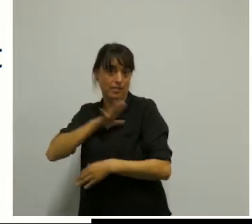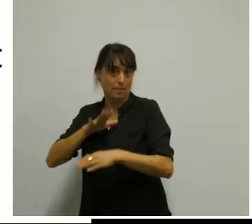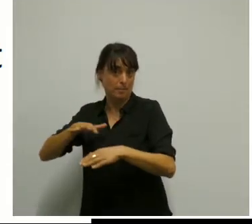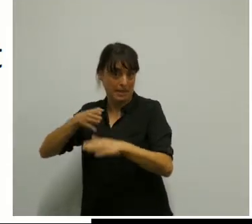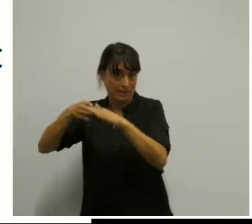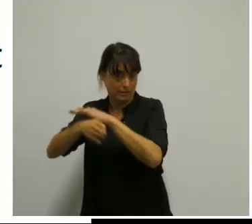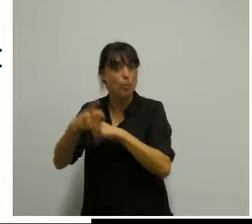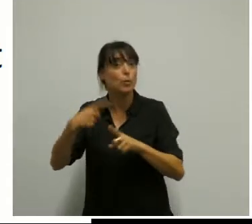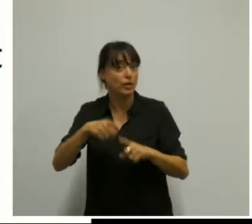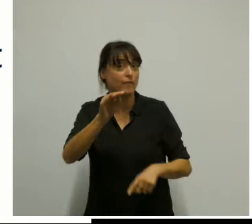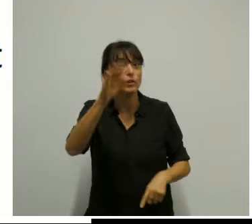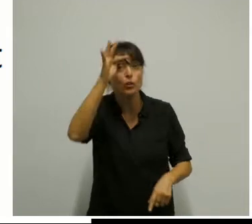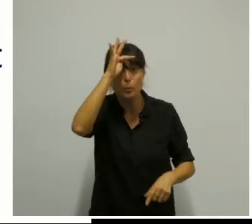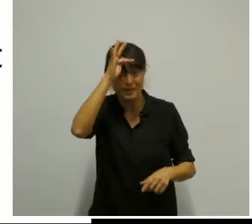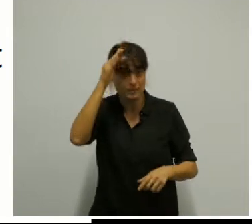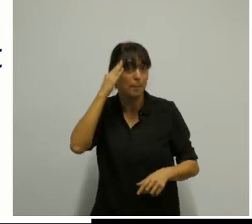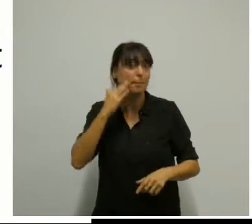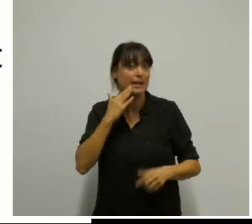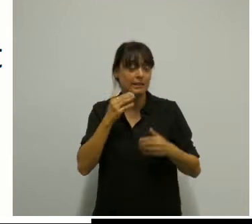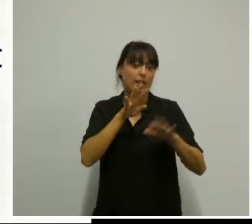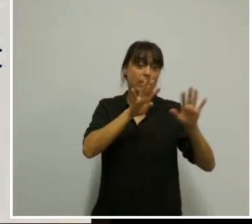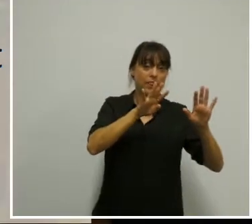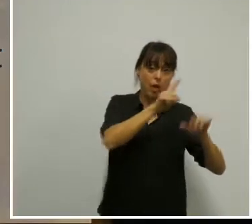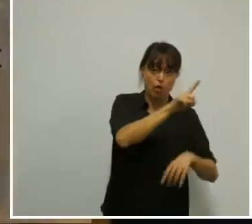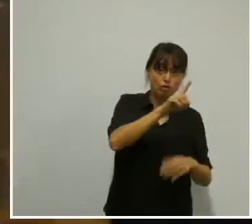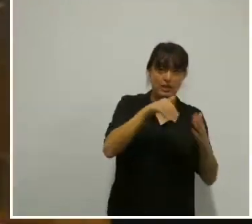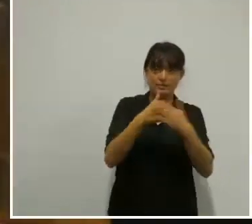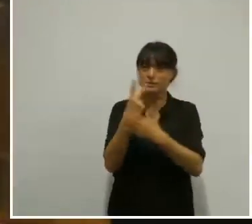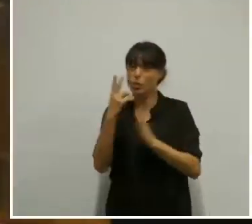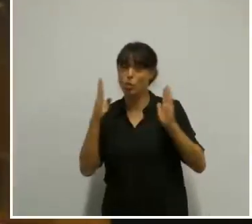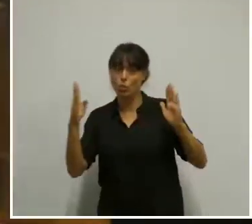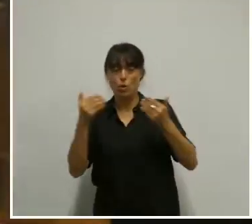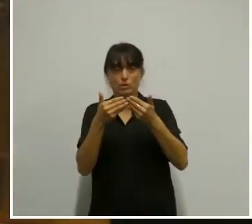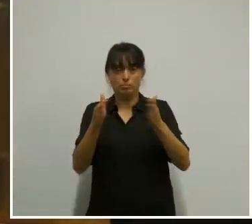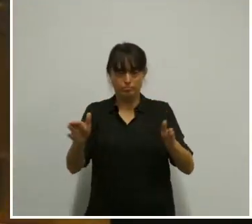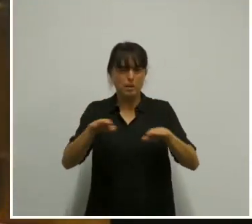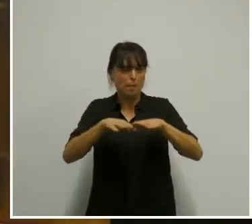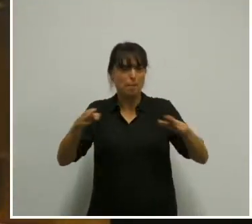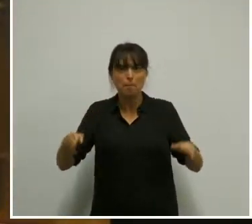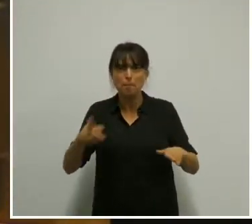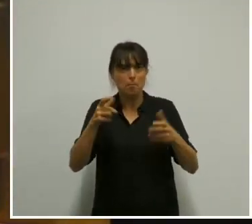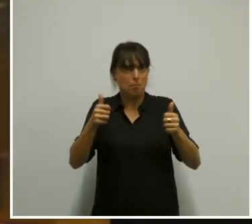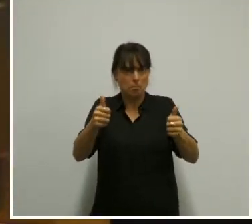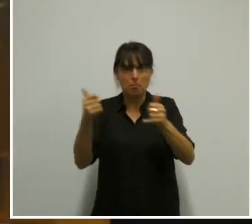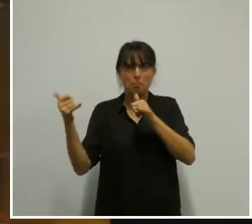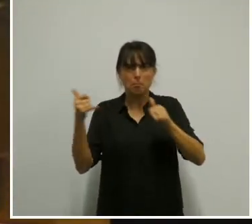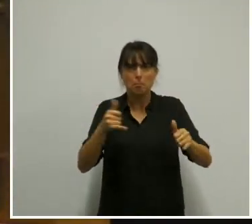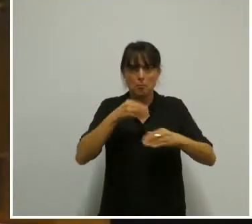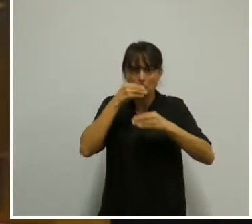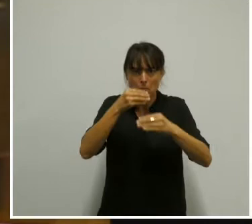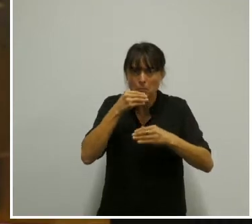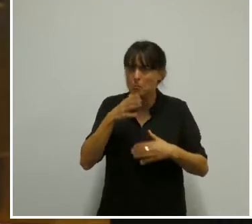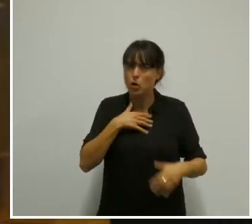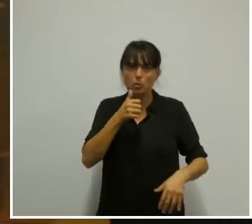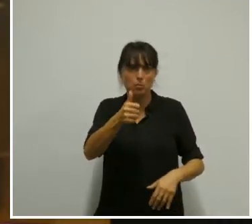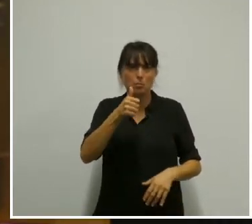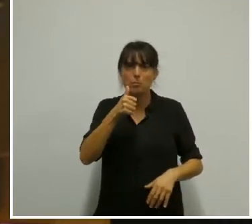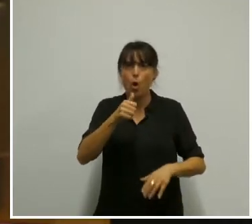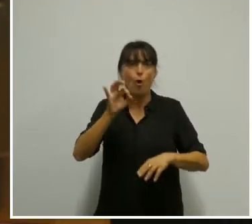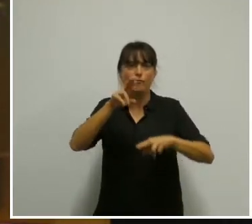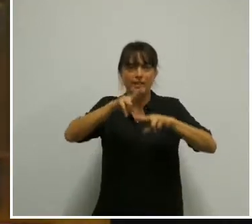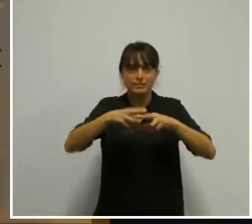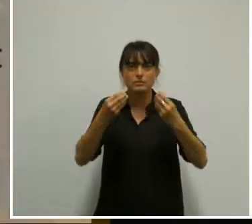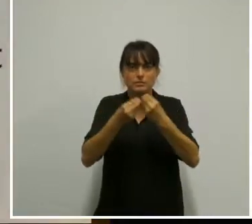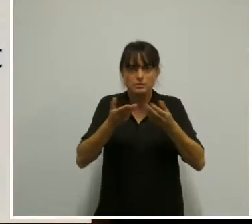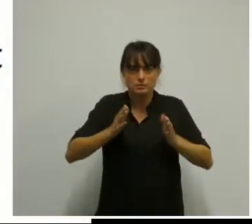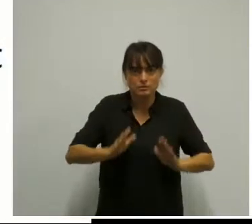Farigola, el diumenge podreu venir un matí de 11 a 2, teniu les taules que heu vist, podeu venir amb el vostre esmorzar i fer una festa amb els vostres fills,